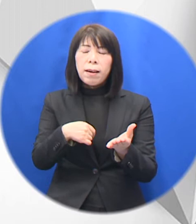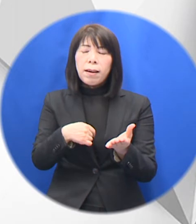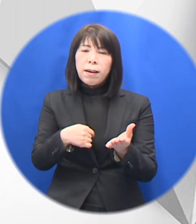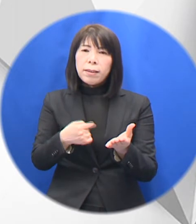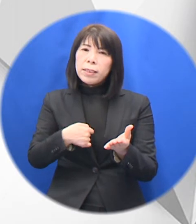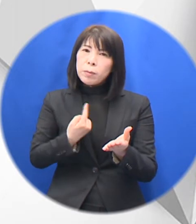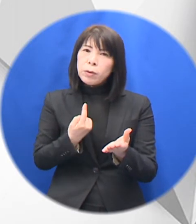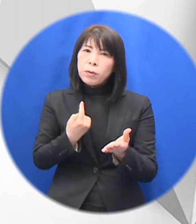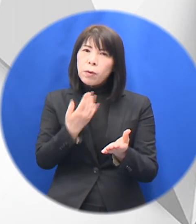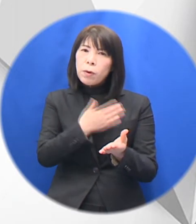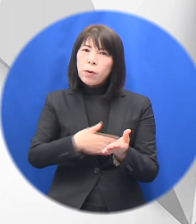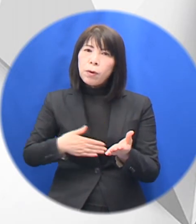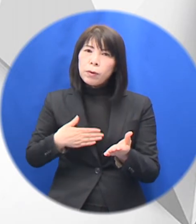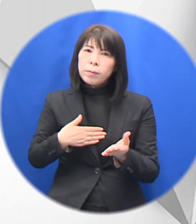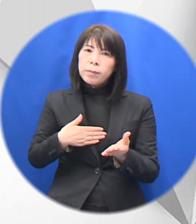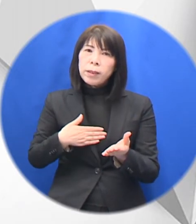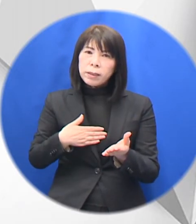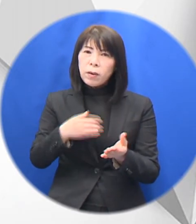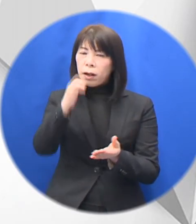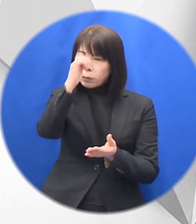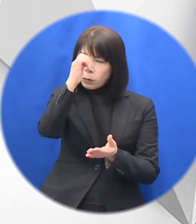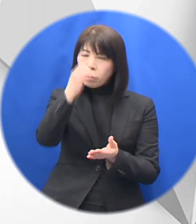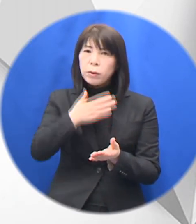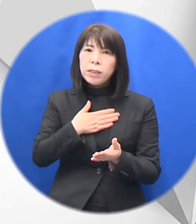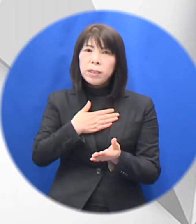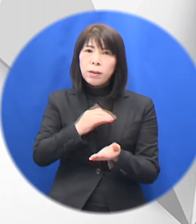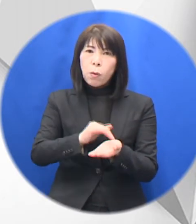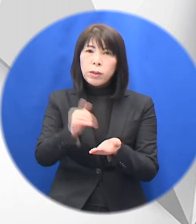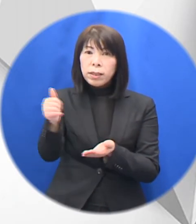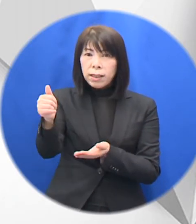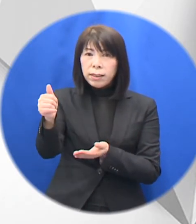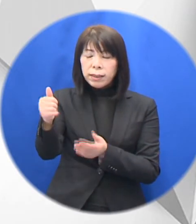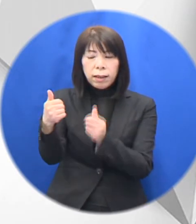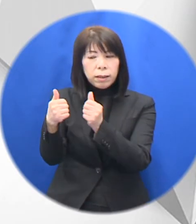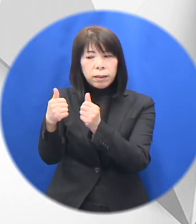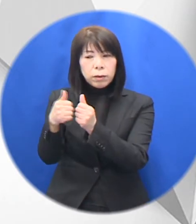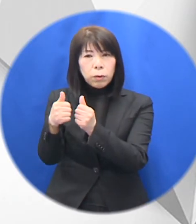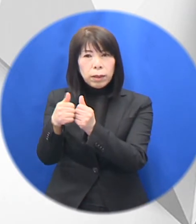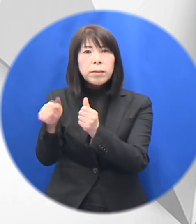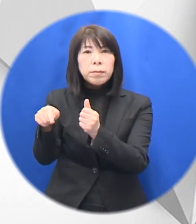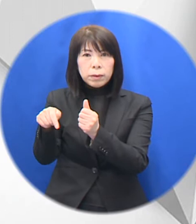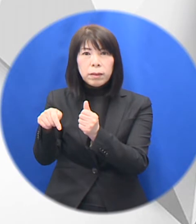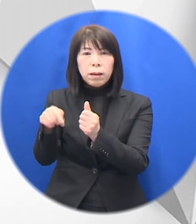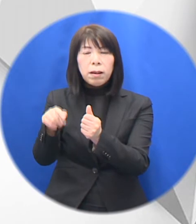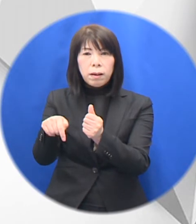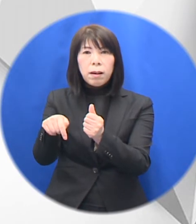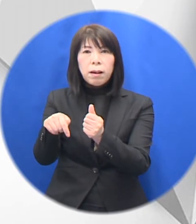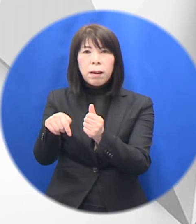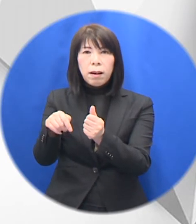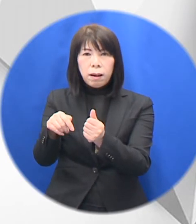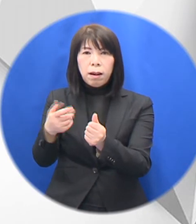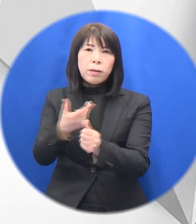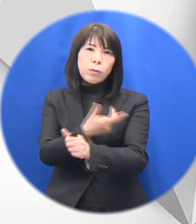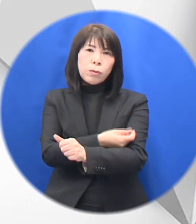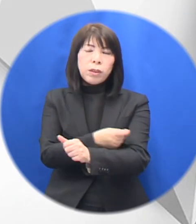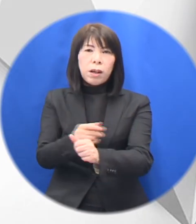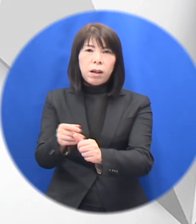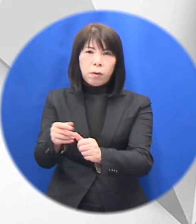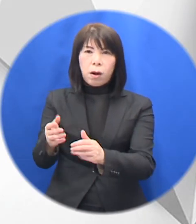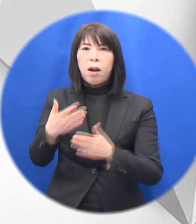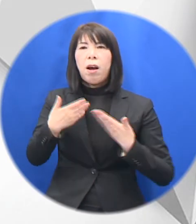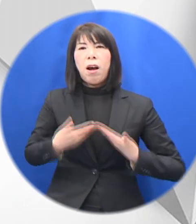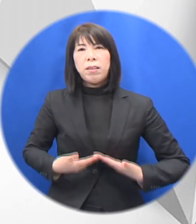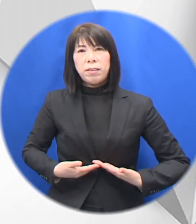段からの体調を知ってる方、知ってるお医者さんにですね、そこで相談をしながら受けていただくと一番安心できるということ